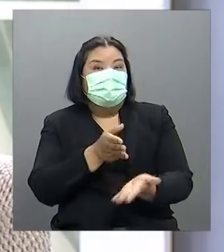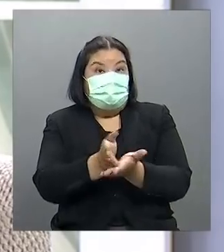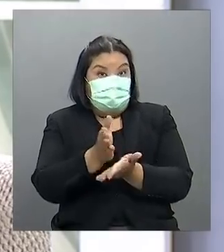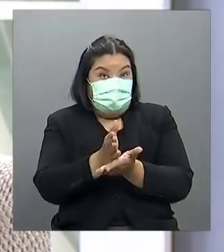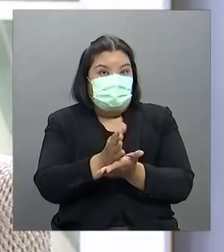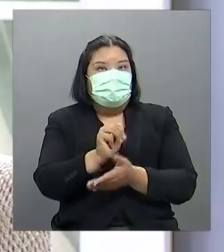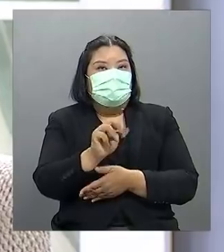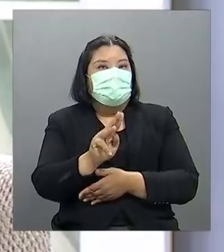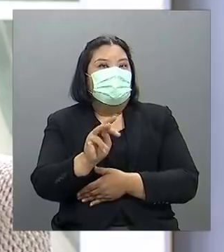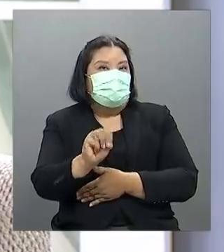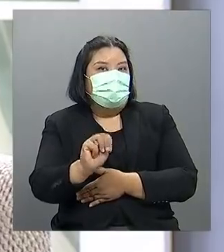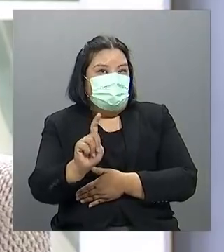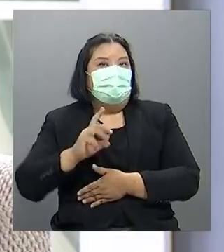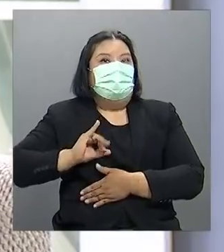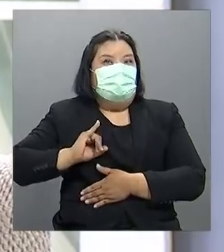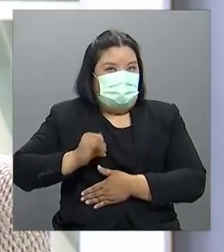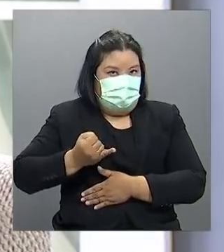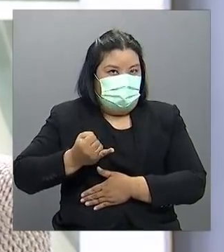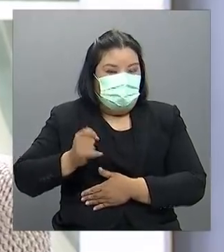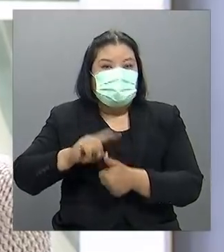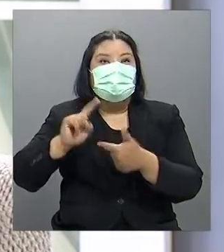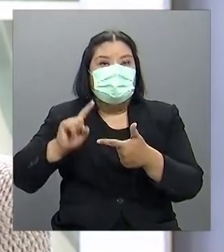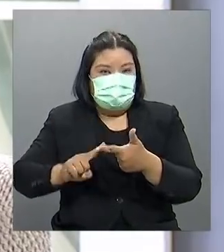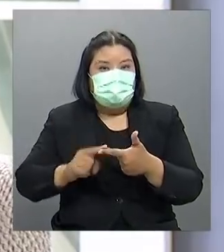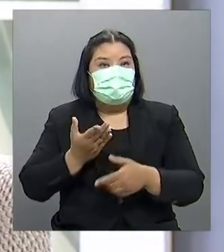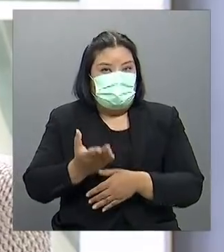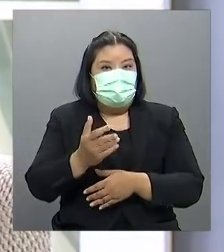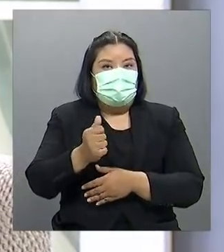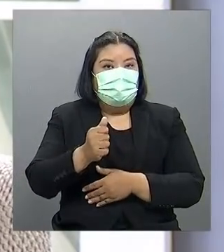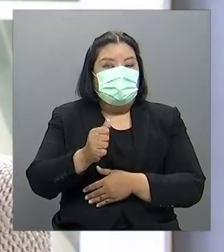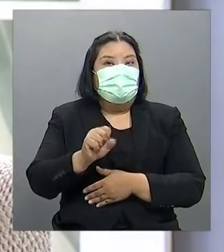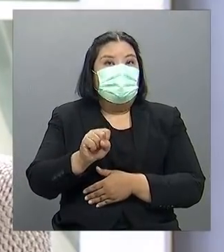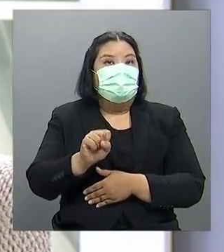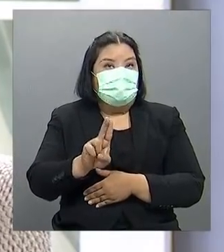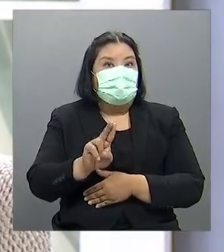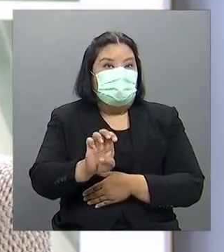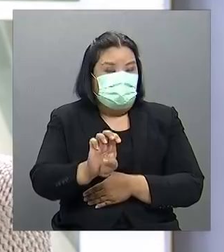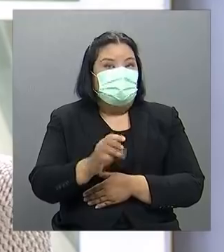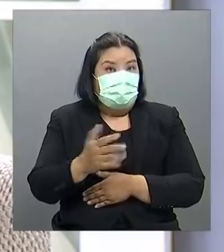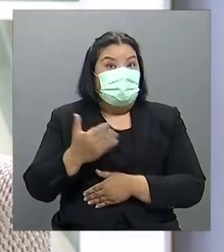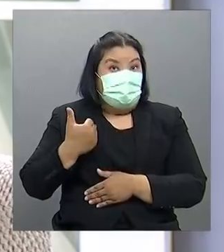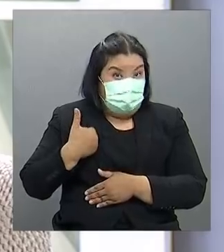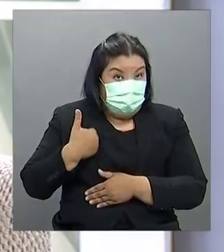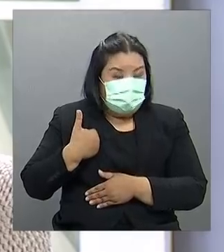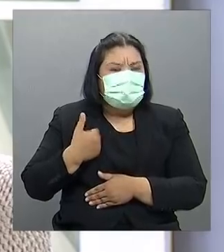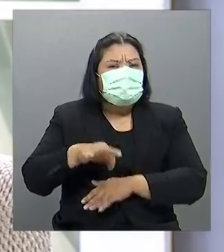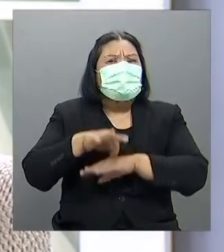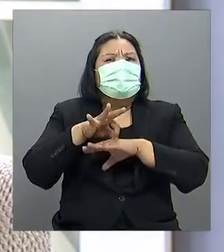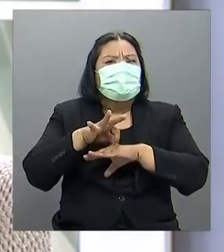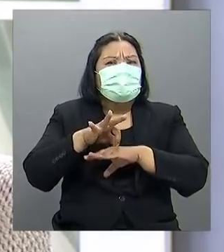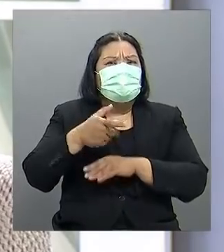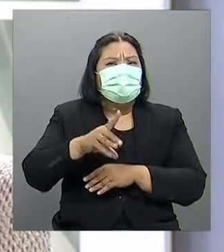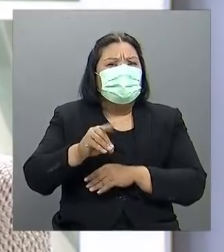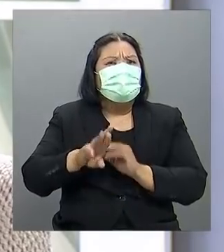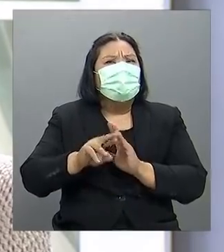าวิทยาลัยอีกท่านหนึ่งคือคุณอธิศีลทันณป้อมเพชรนะครับเป็น Founder and Strategic Advisor The